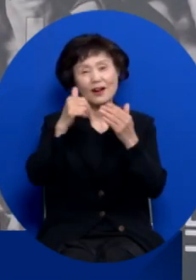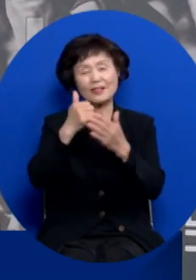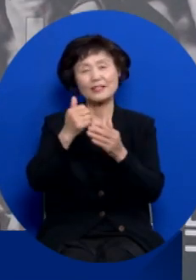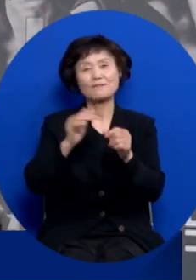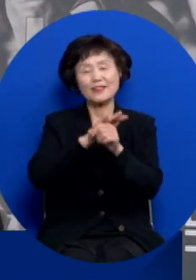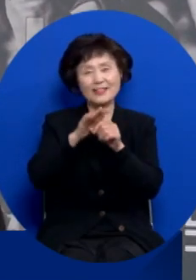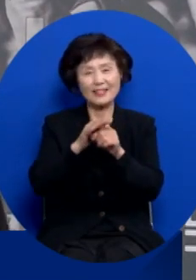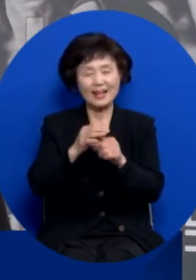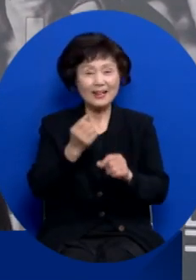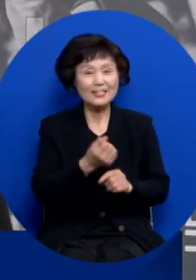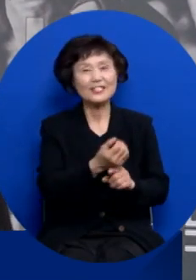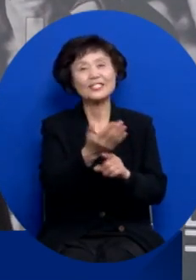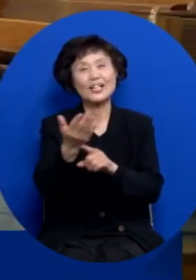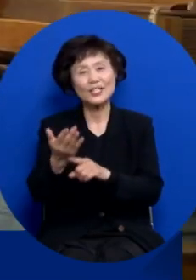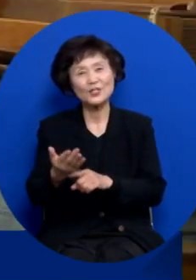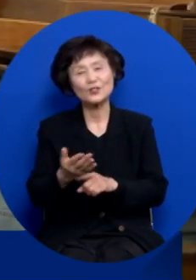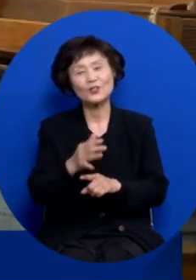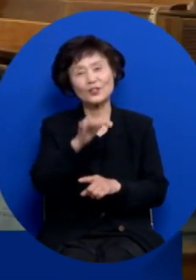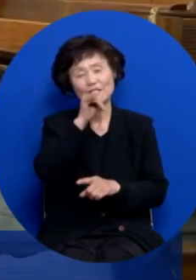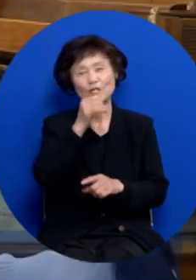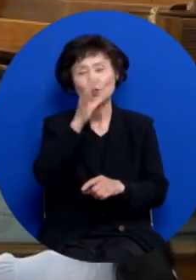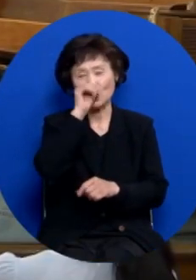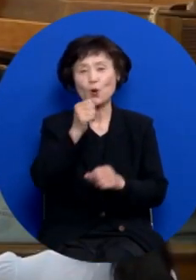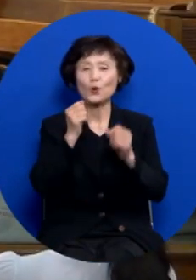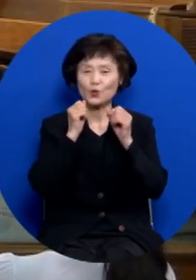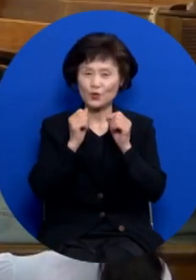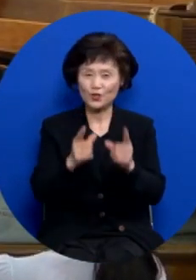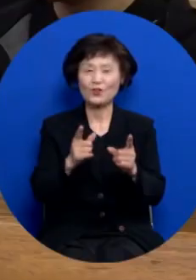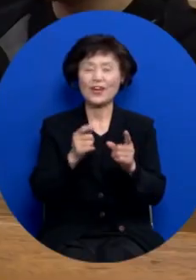수 있는 그 좋은 기회지 않을까. 우리의